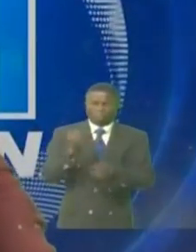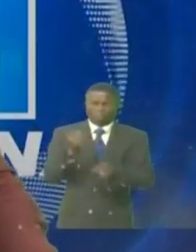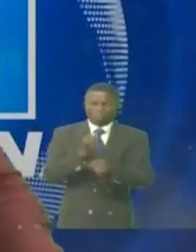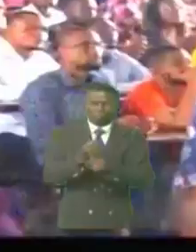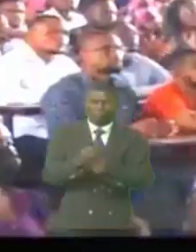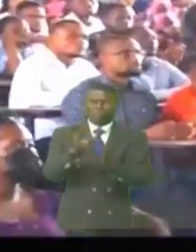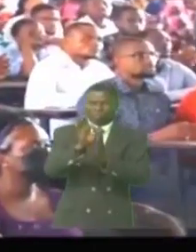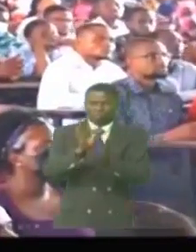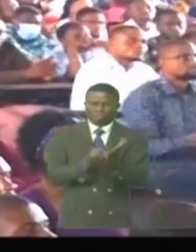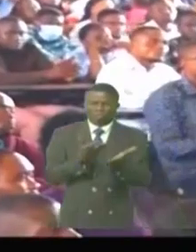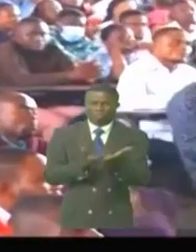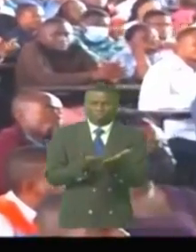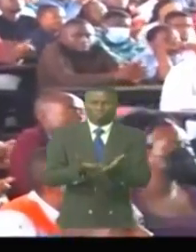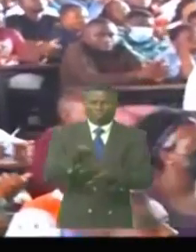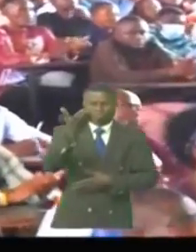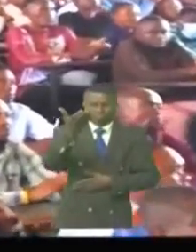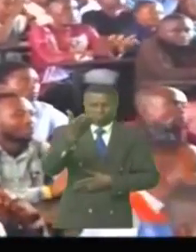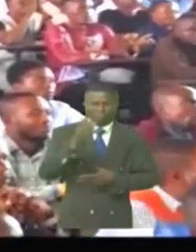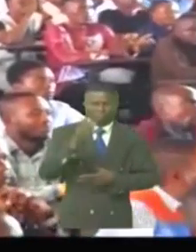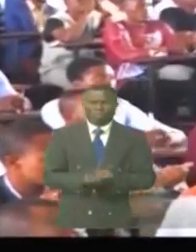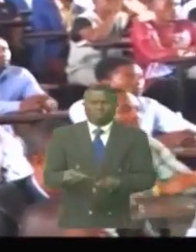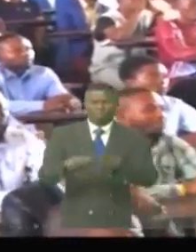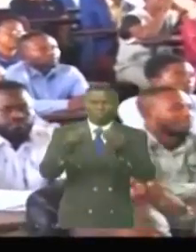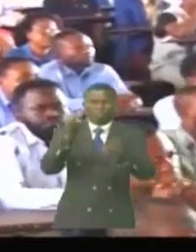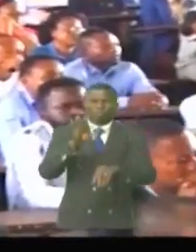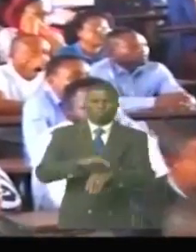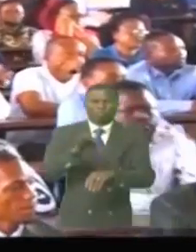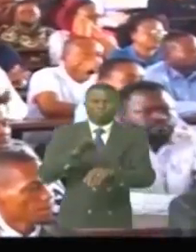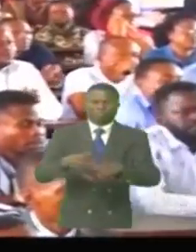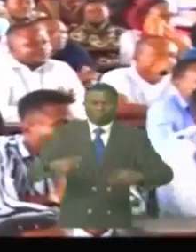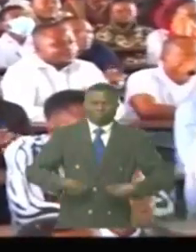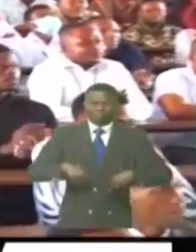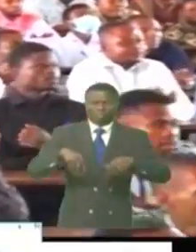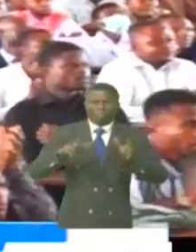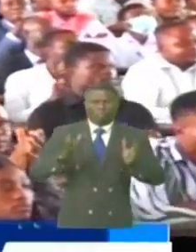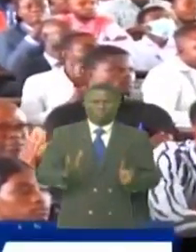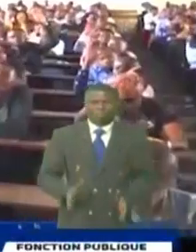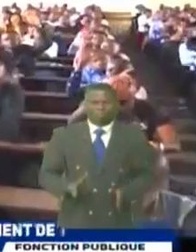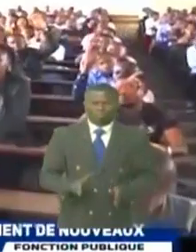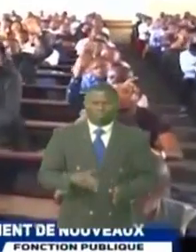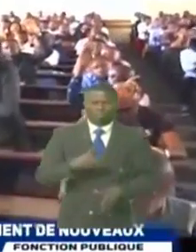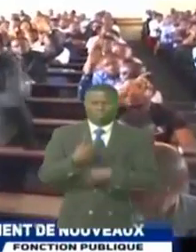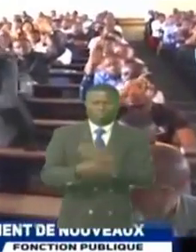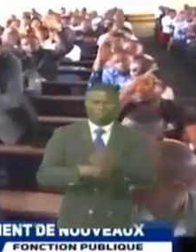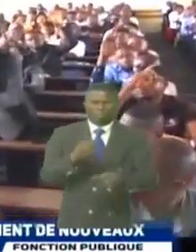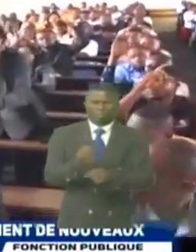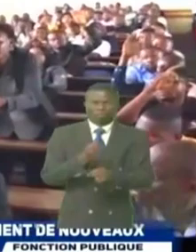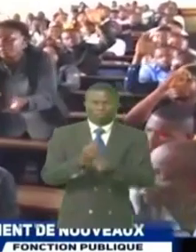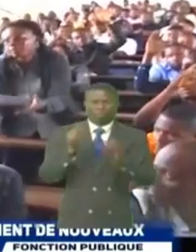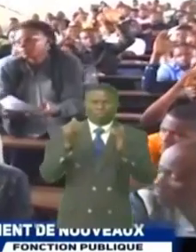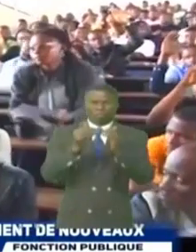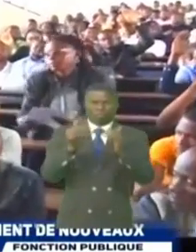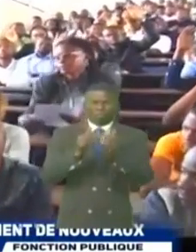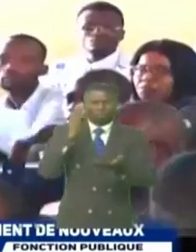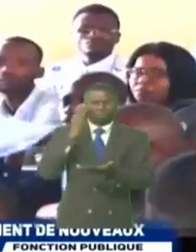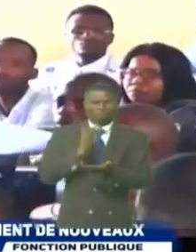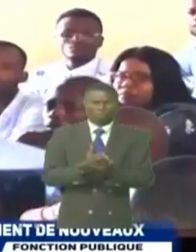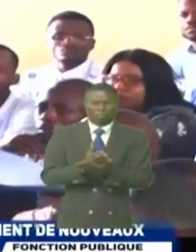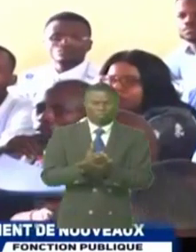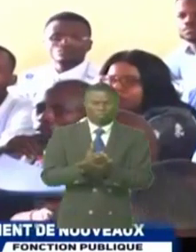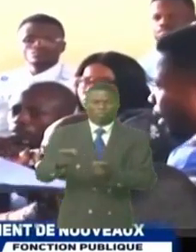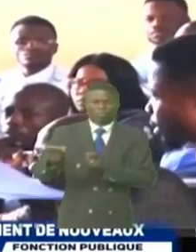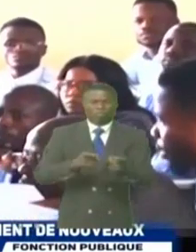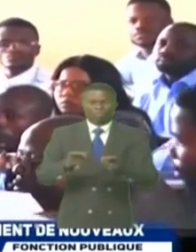recrutement. Après avoir accordé l'opportunité à la jeunesse congolaise de concourir à armes égales pour mettre fin au régime